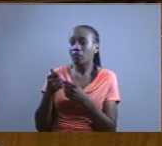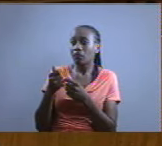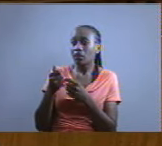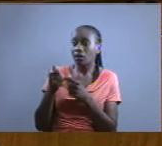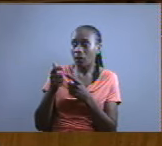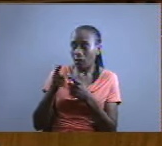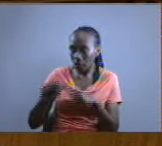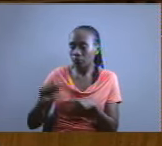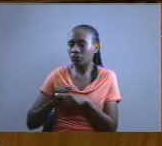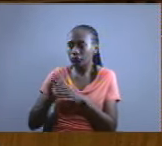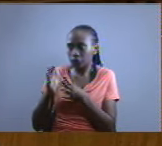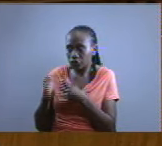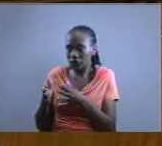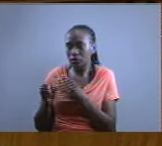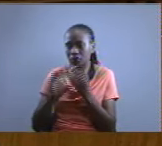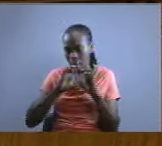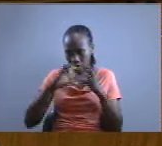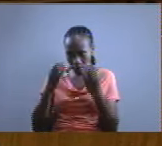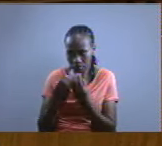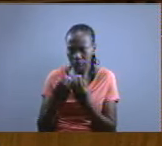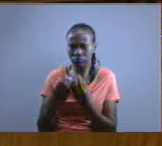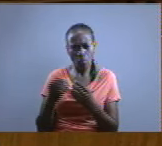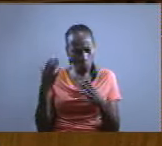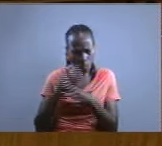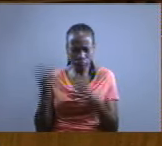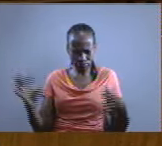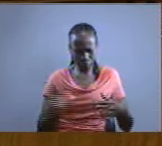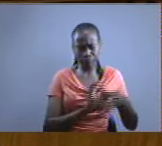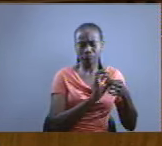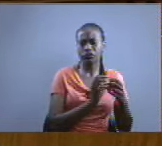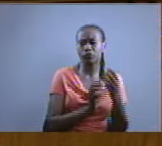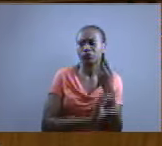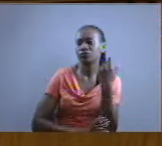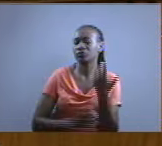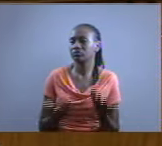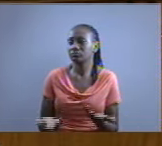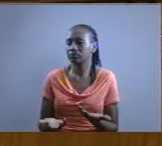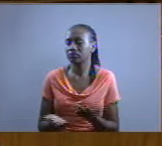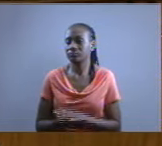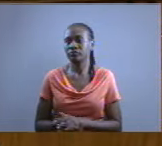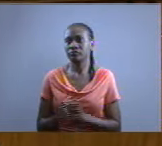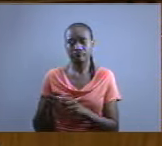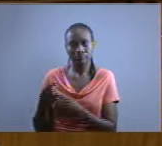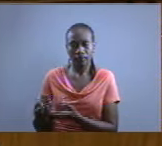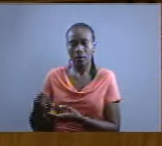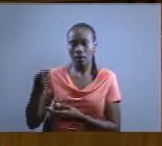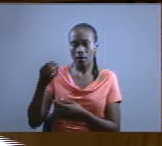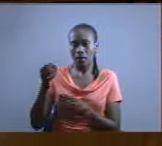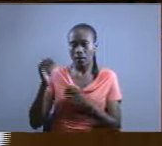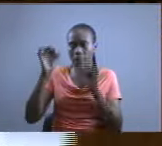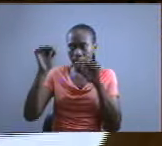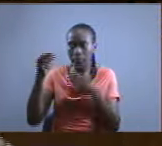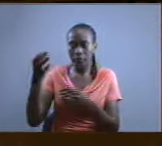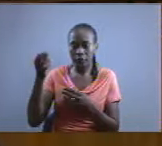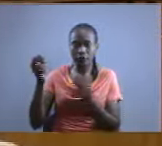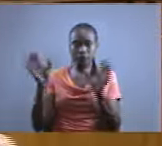grondwet. Toe die openbare verhoor geplaasgevind het, is die spertyd verleng om te